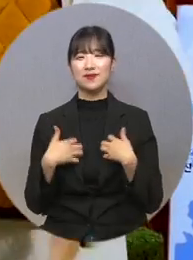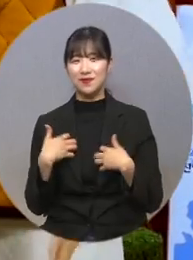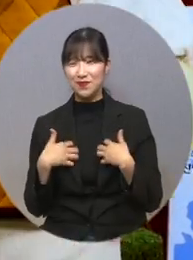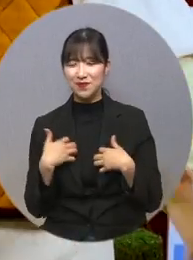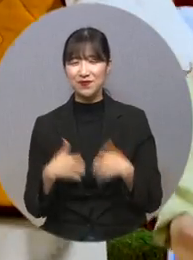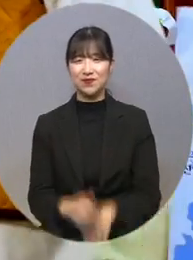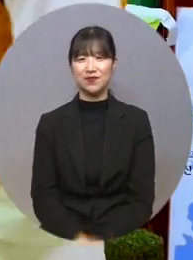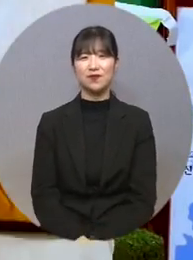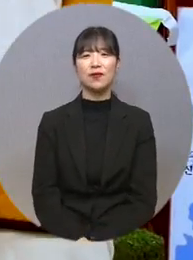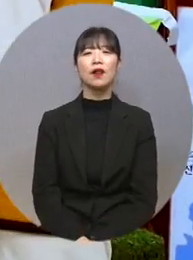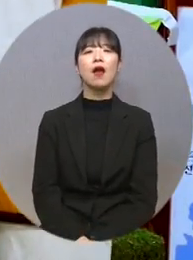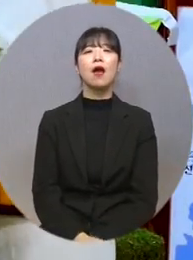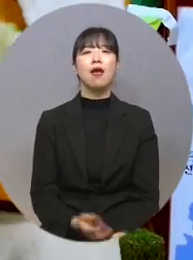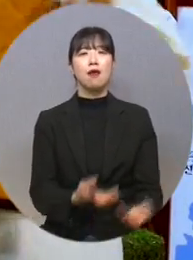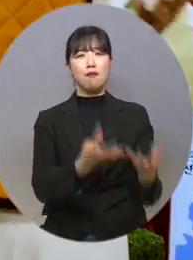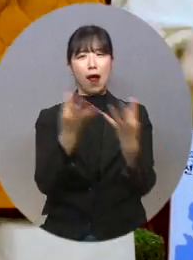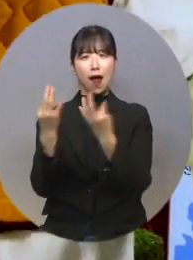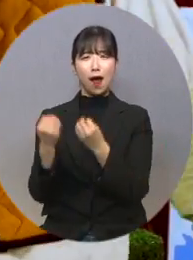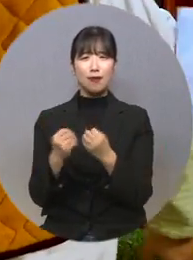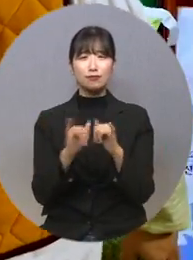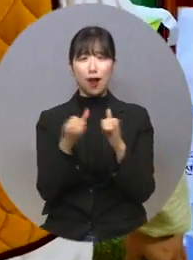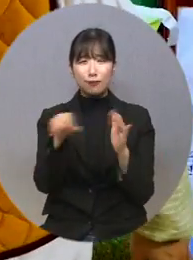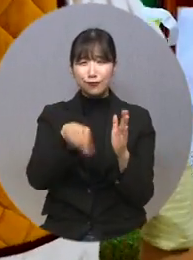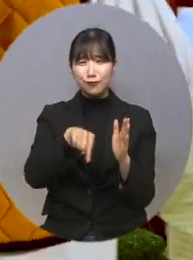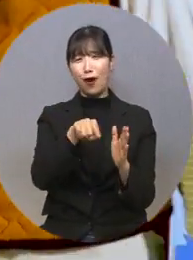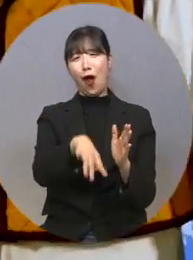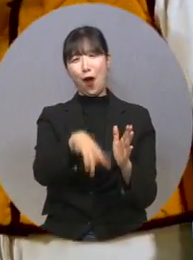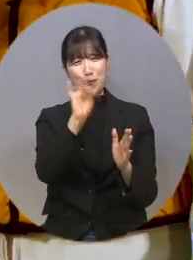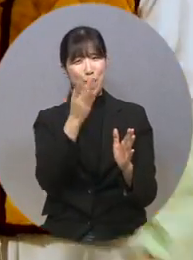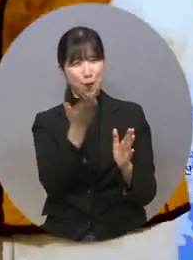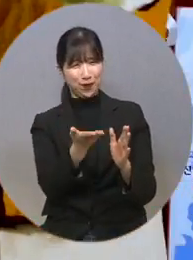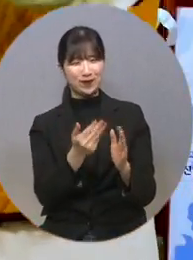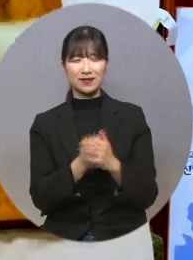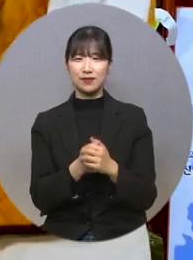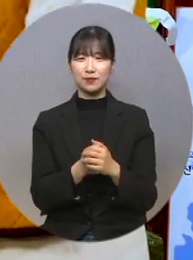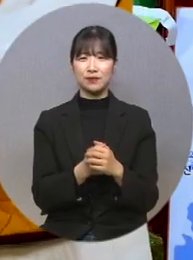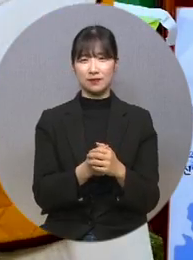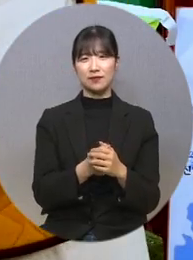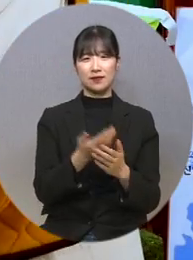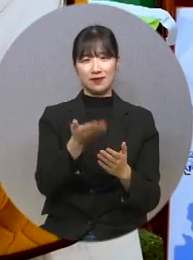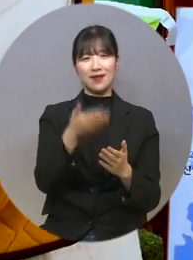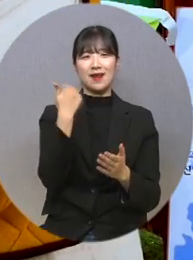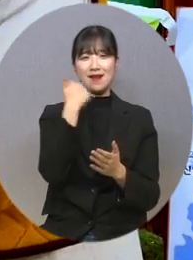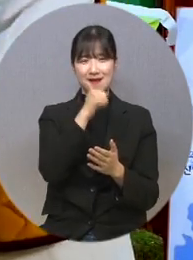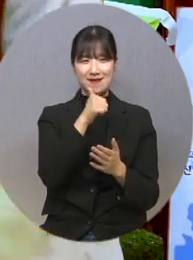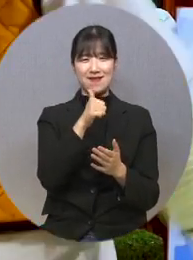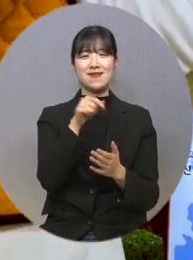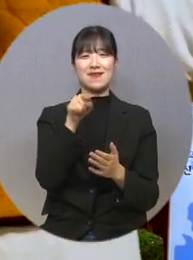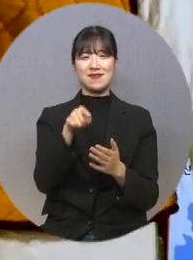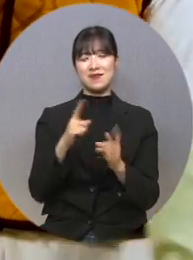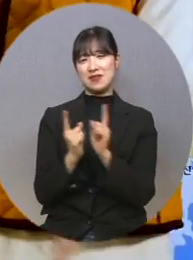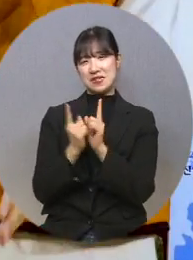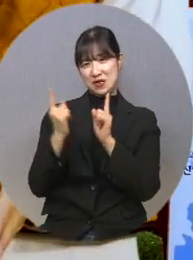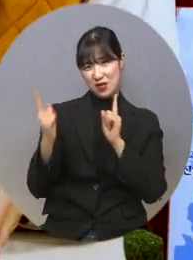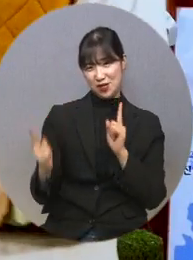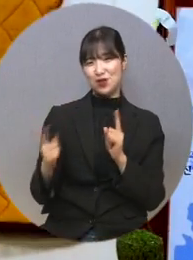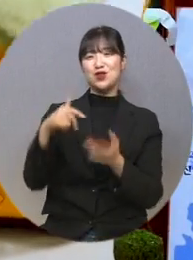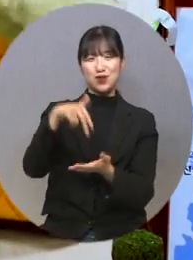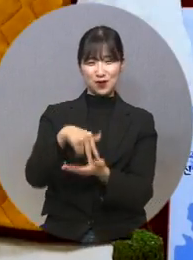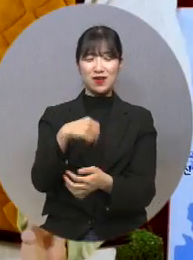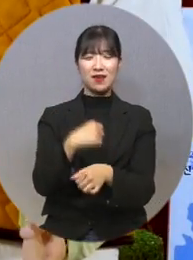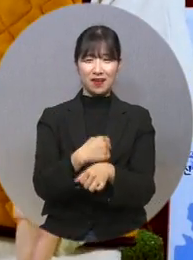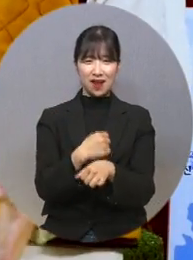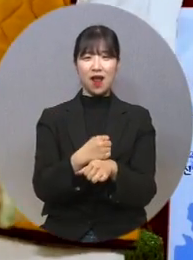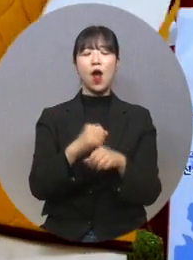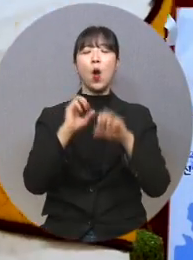야, 많은 출연자 분 중에서 이렇게 센스 넘치시는 분 제가 처음 봤네요. 자, 코로나 시대 사회적 거리두기를 확실하게 하면서 조합장님께서